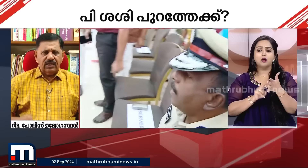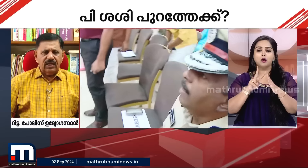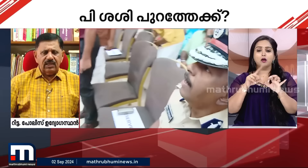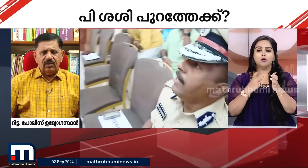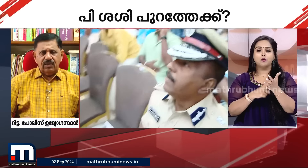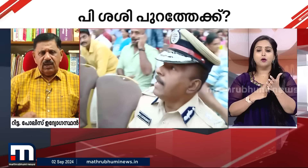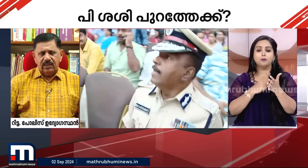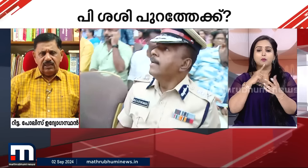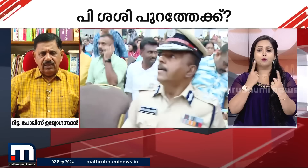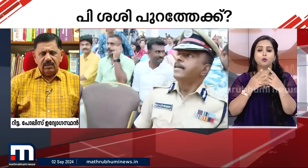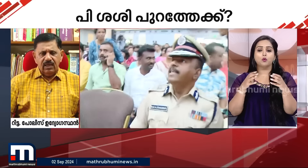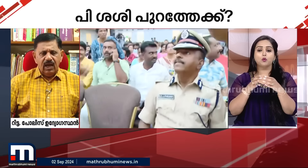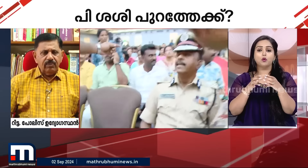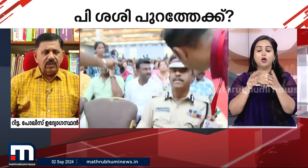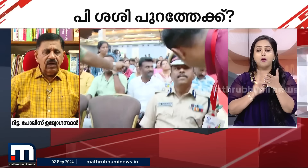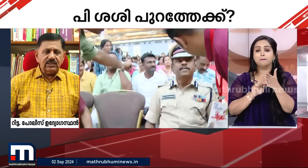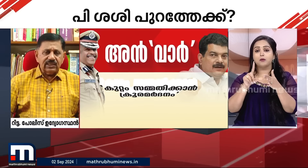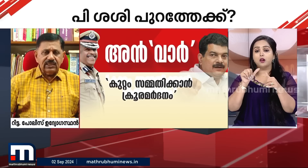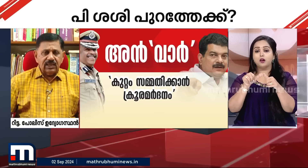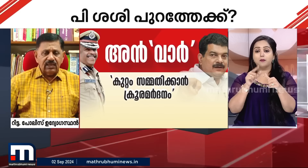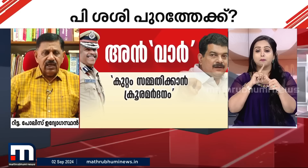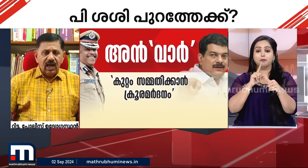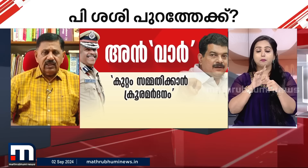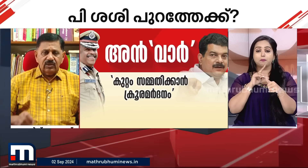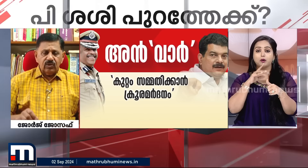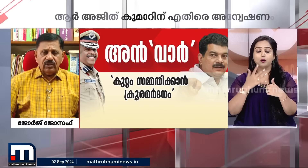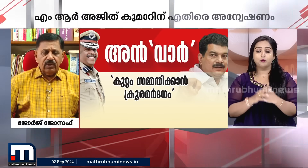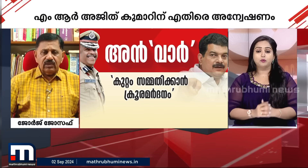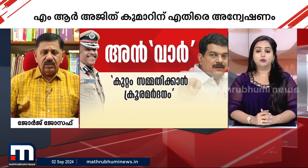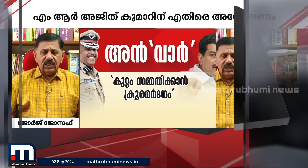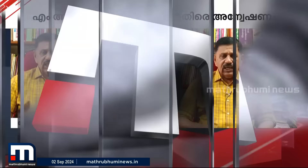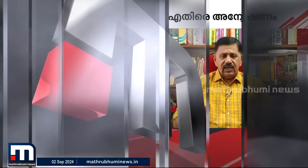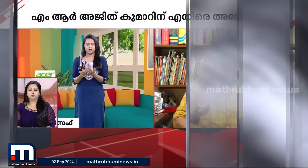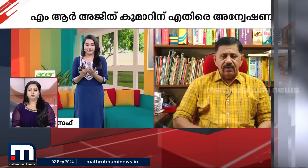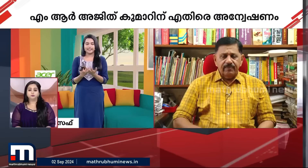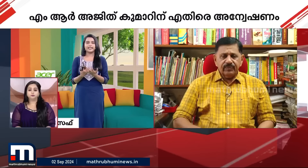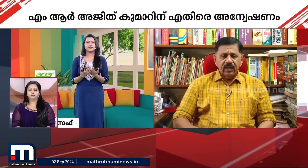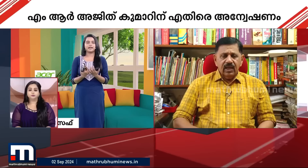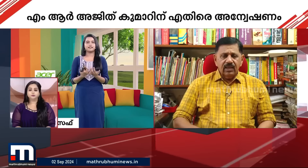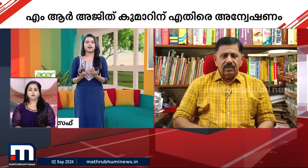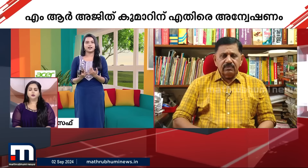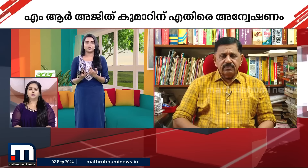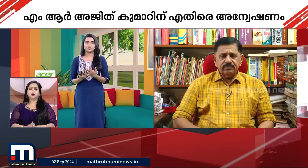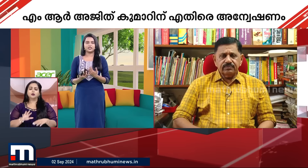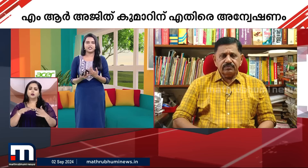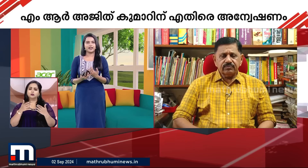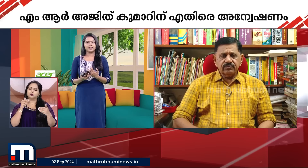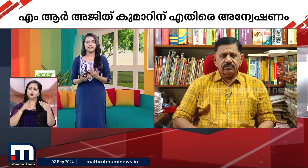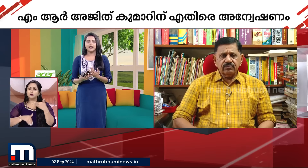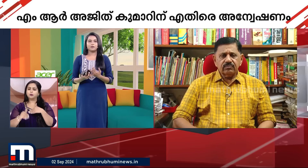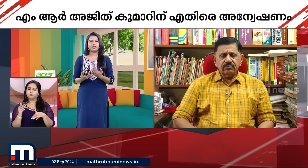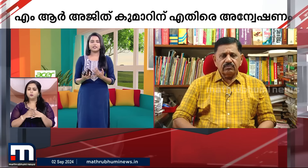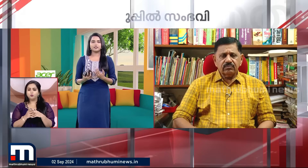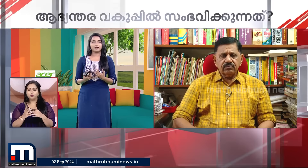പറഞ്ഞാൽ പാർട്ടിയിലെ തന്നെ ഒരു MLA തന്നെയാണ്. അപ്പോൾ അത് വളരെ സീരിയസ് ആണ്. അദ്ദേഹം തുറന്നു പറയുന്നുണ്ട് ചില കാര്യങ്ങൾ. മുന്നിലേക്ക് നീങ്ങും എന്ന് താങ്കൾക്ക് തോന്നുന്നുണ്ട്? ശരിയാണ്,